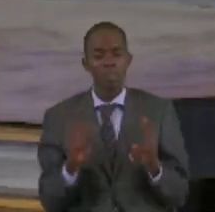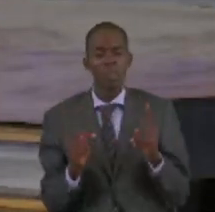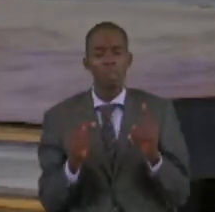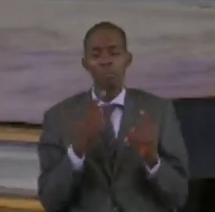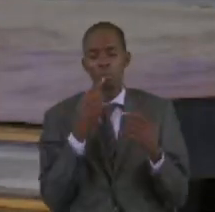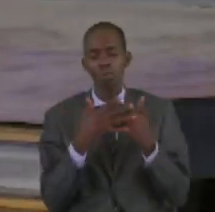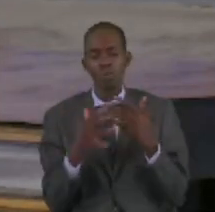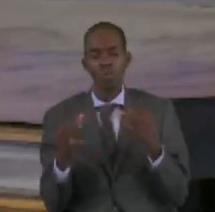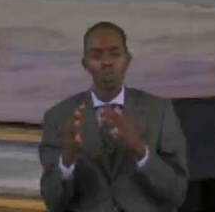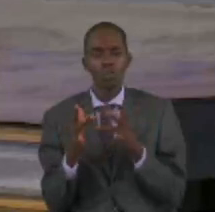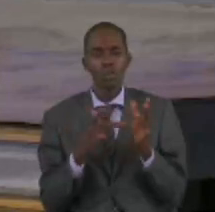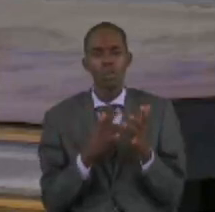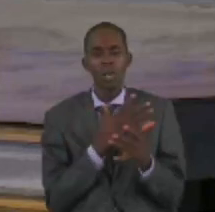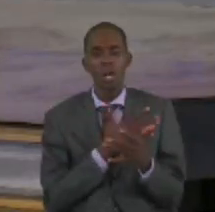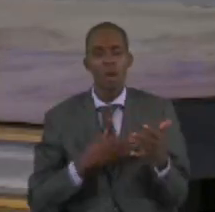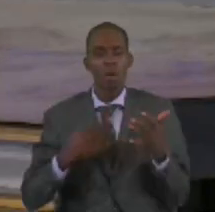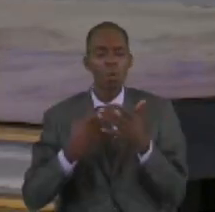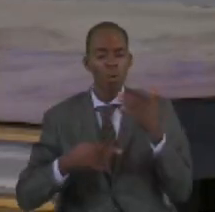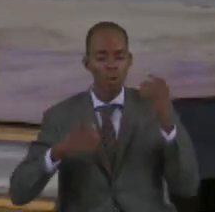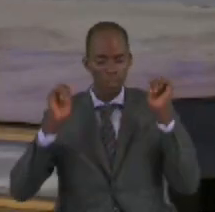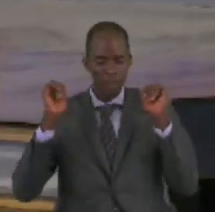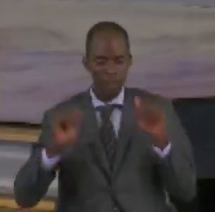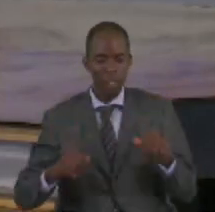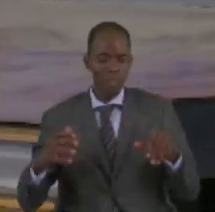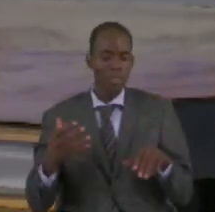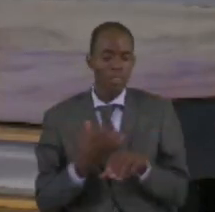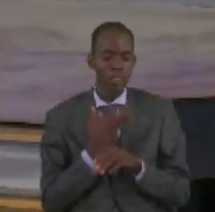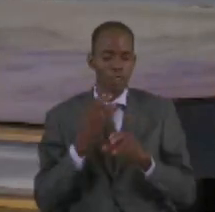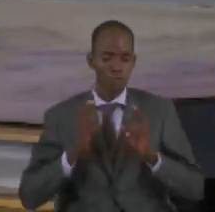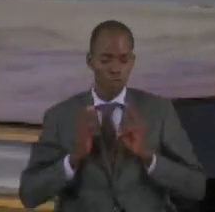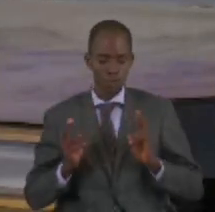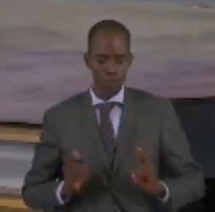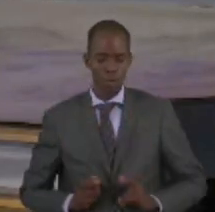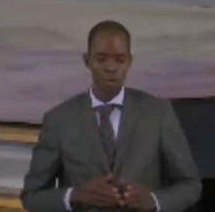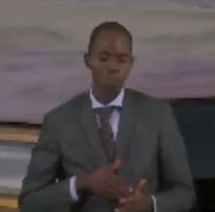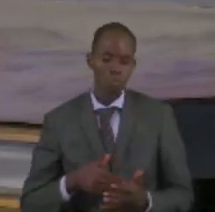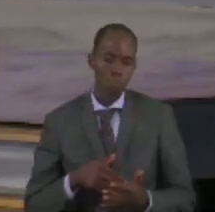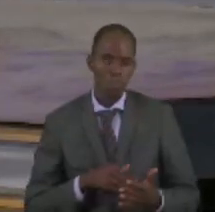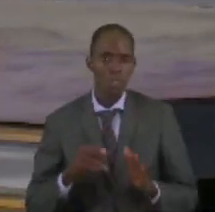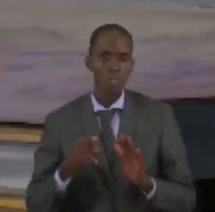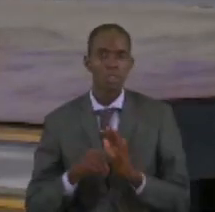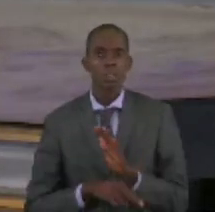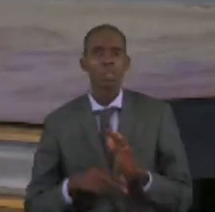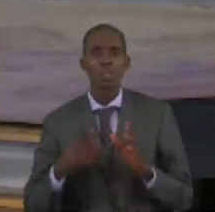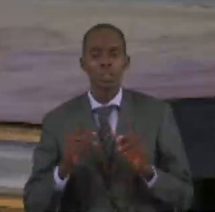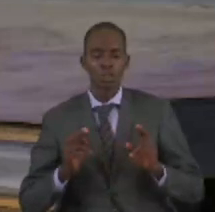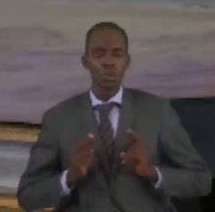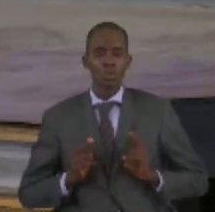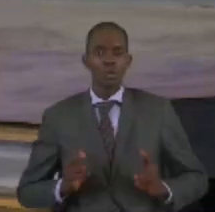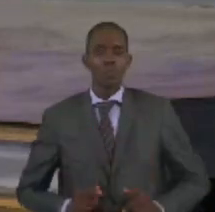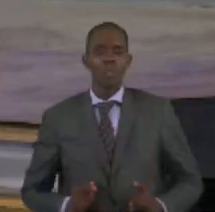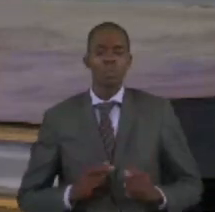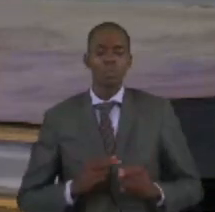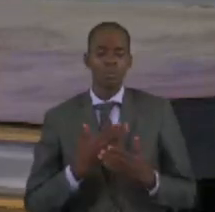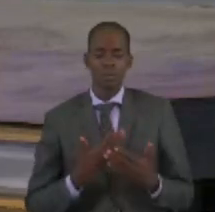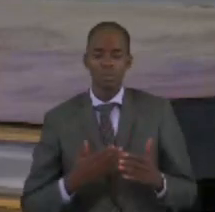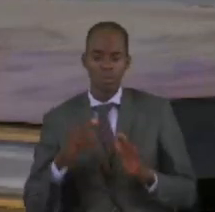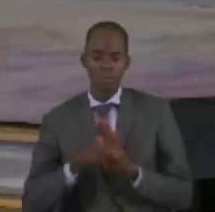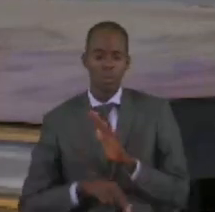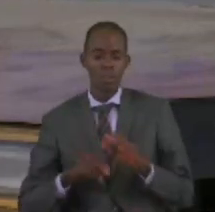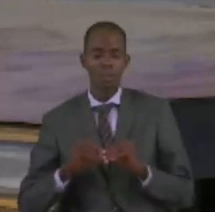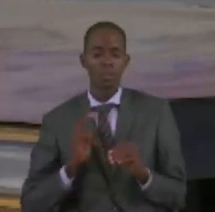sang de Jésus. Et qu'est-ce qui peut ôter la faiblesse humaine, la dépravation humaine, la nature